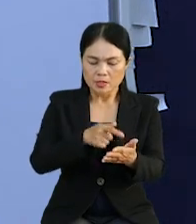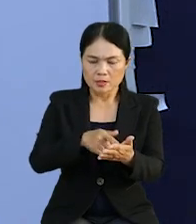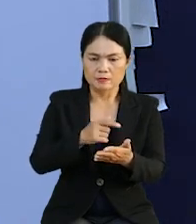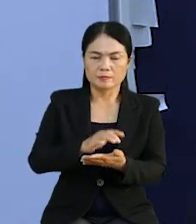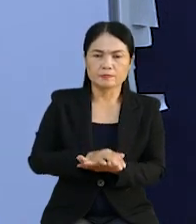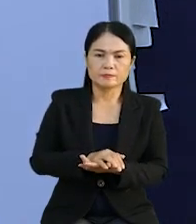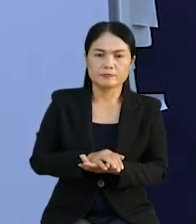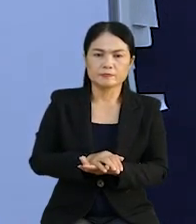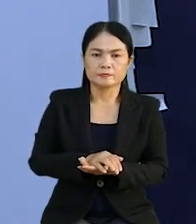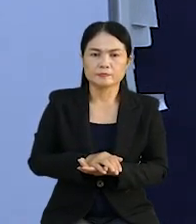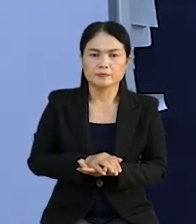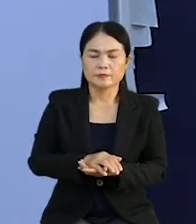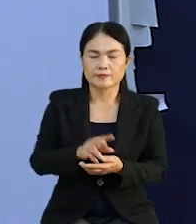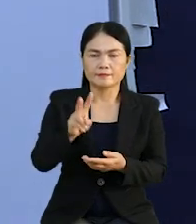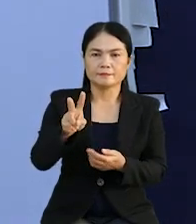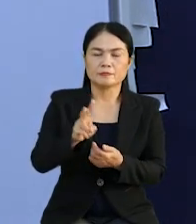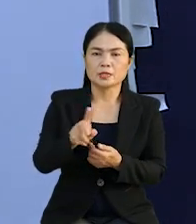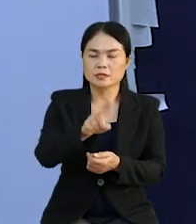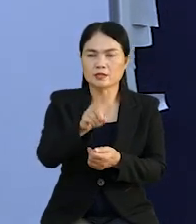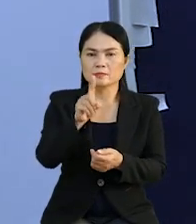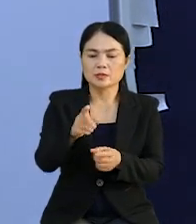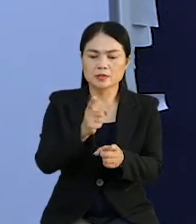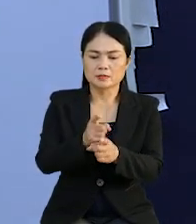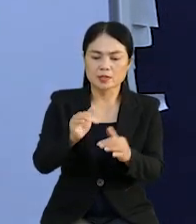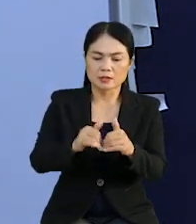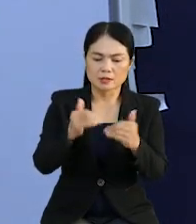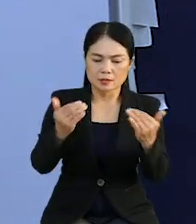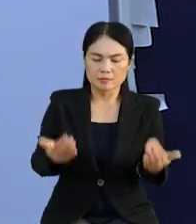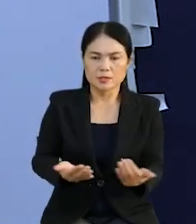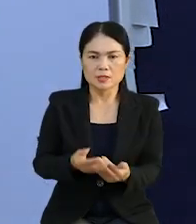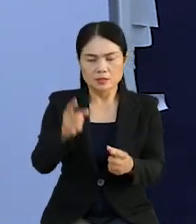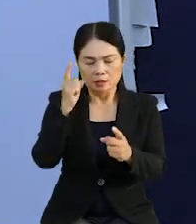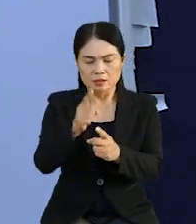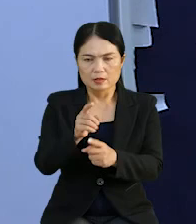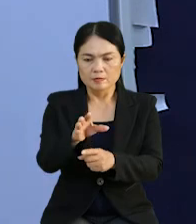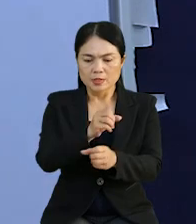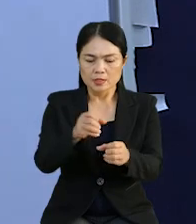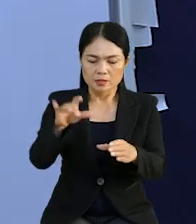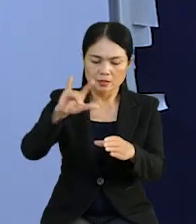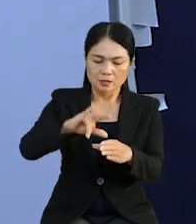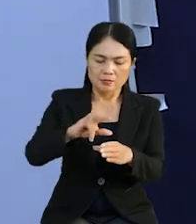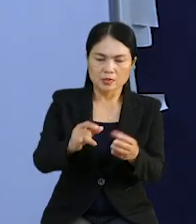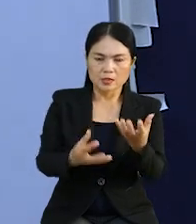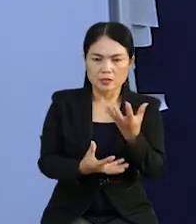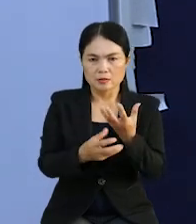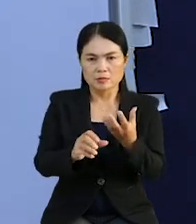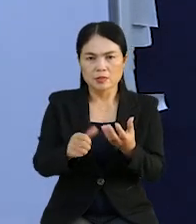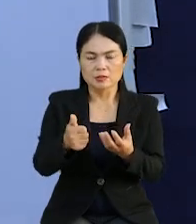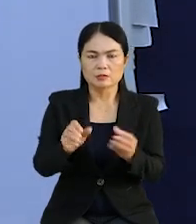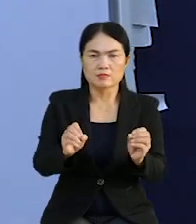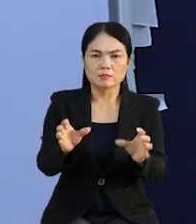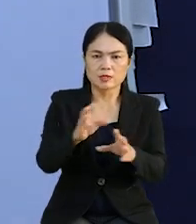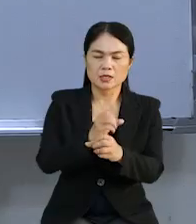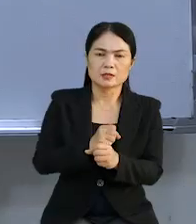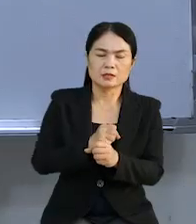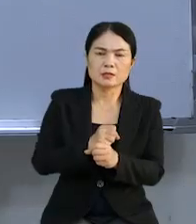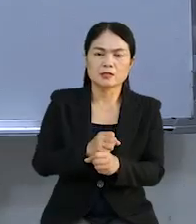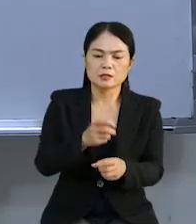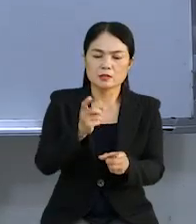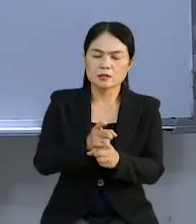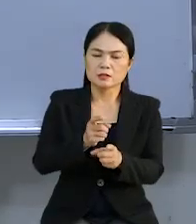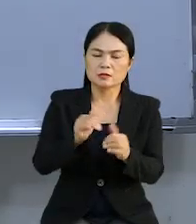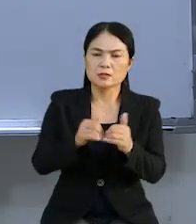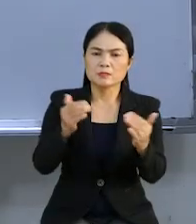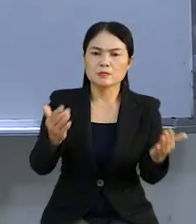ะบาดตาตีปีตาเกย์ตรายทั่วโดยมัดได้ดำใบยกเปล่งการใช้บานมาเกตรายทั่วโดยมัด